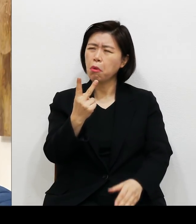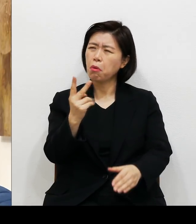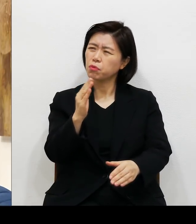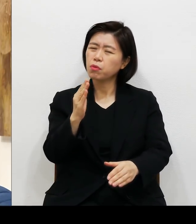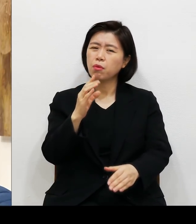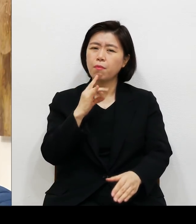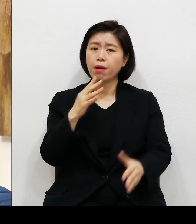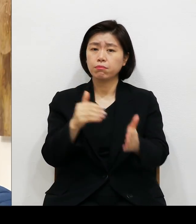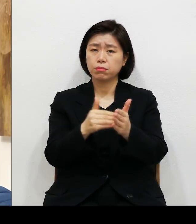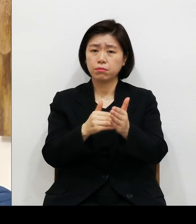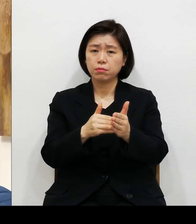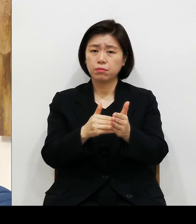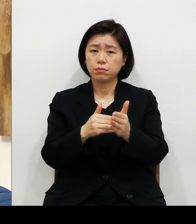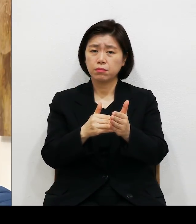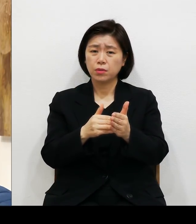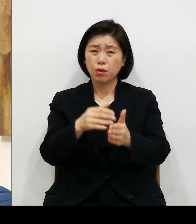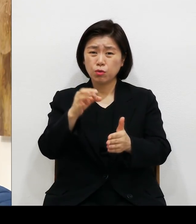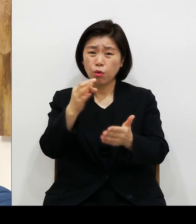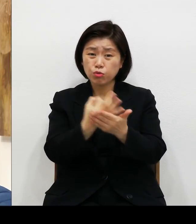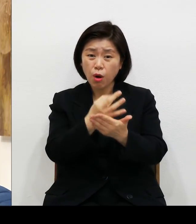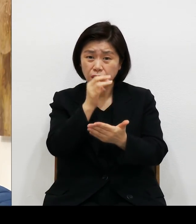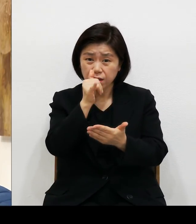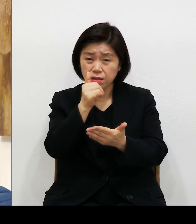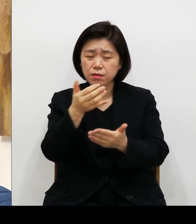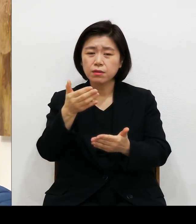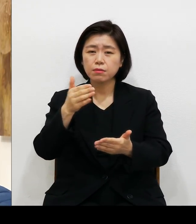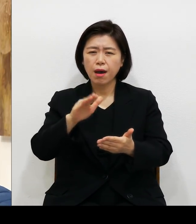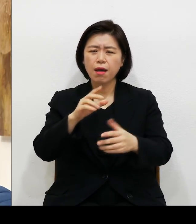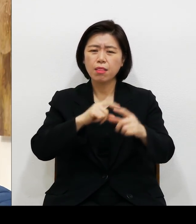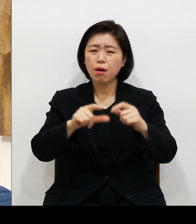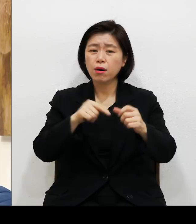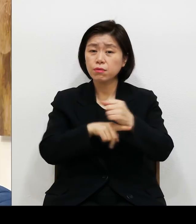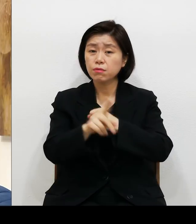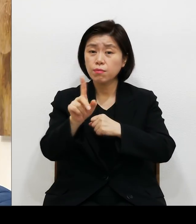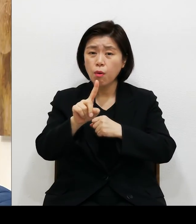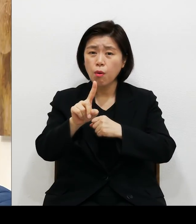뭐가 안 넘어가거든요. 물조차 삼키는 게 힘들어요.